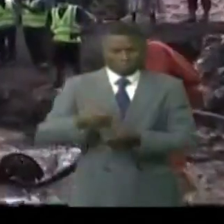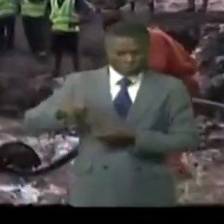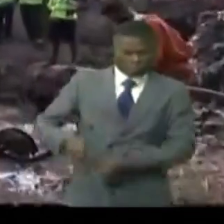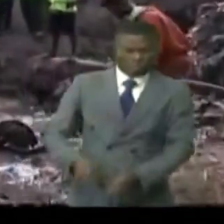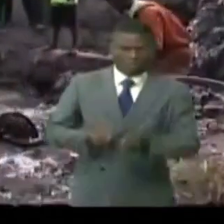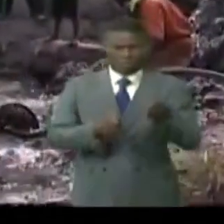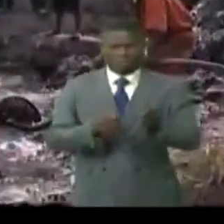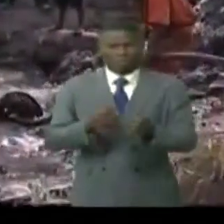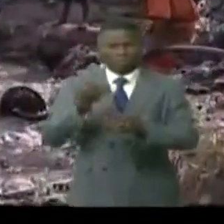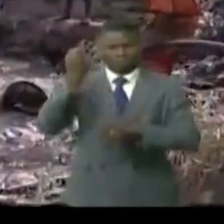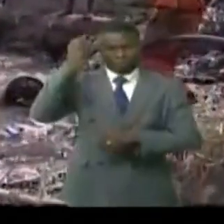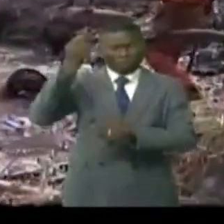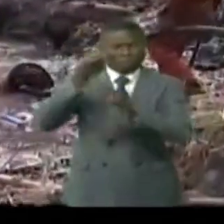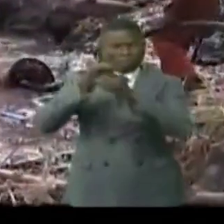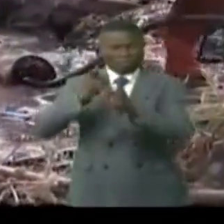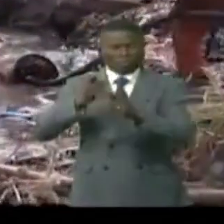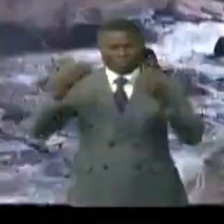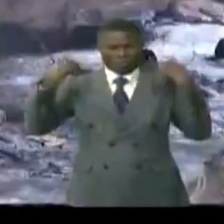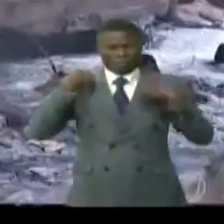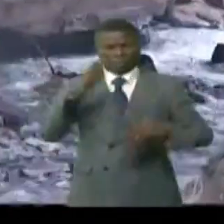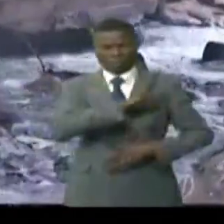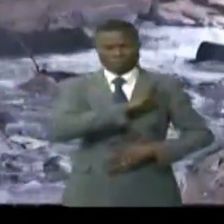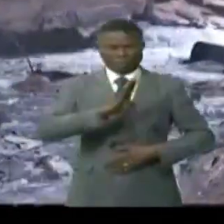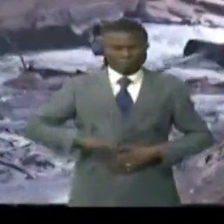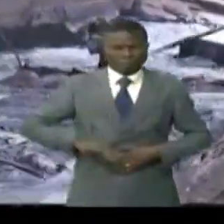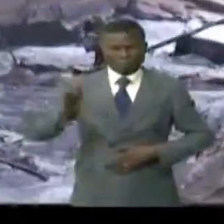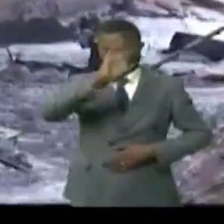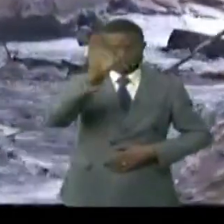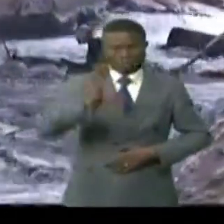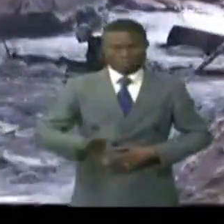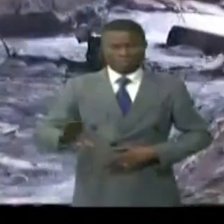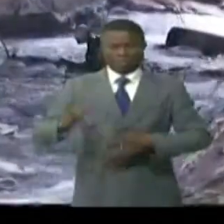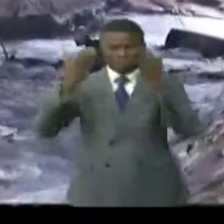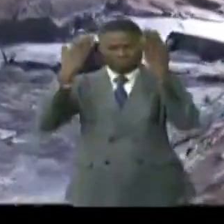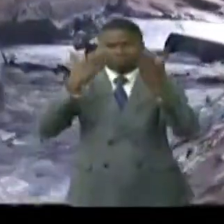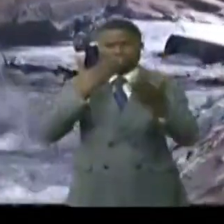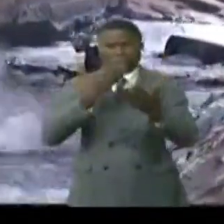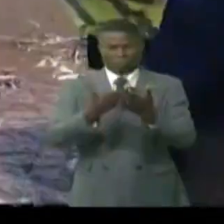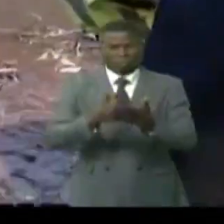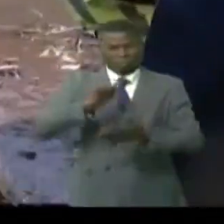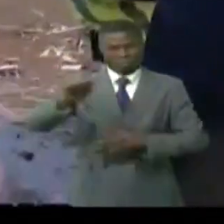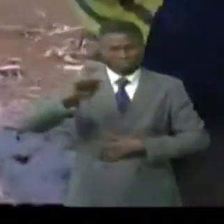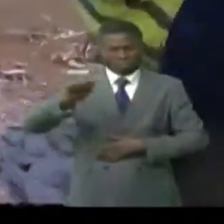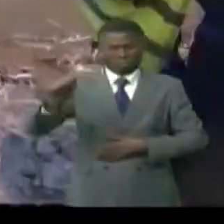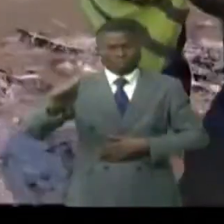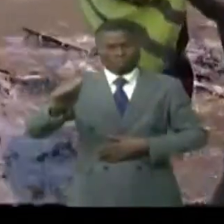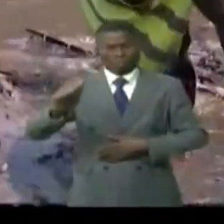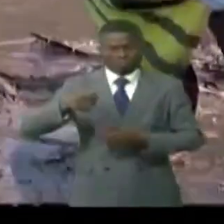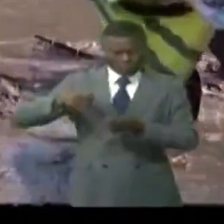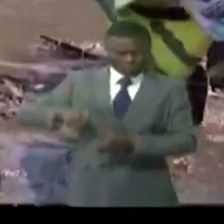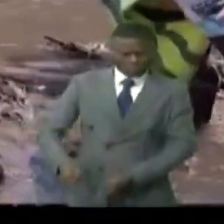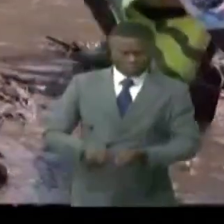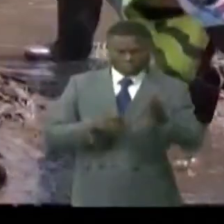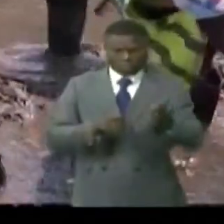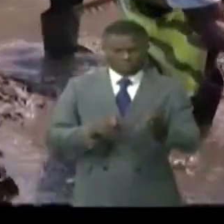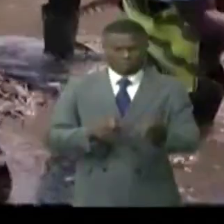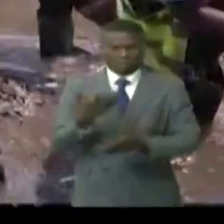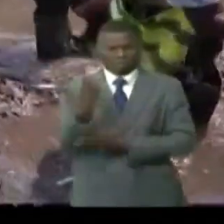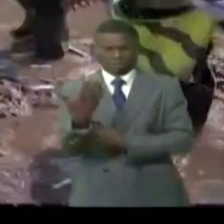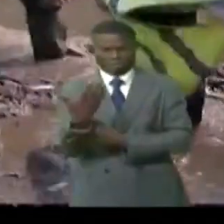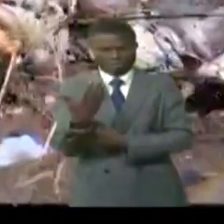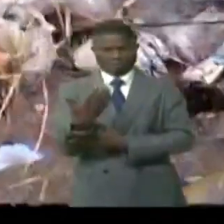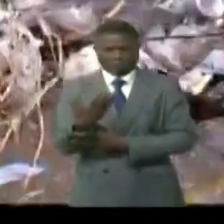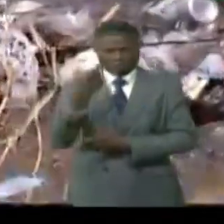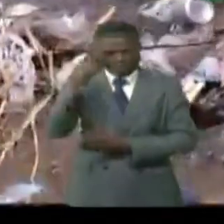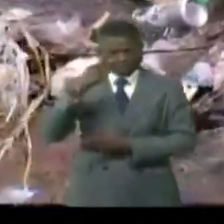d'assainissement initiés par l'autorité municipale. Dieu merci Maï Basilo Anga, lui-même bêche et pelle en main